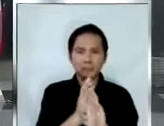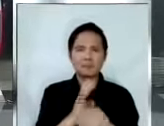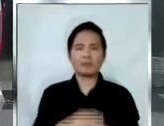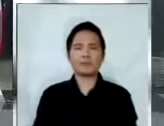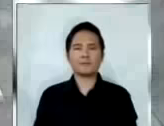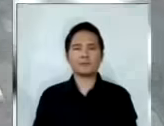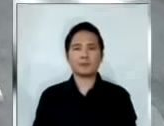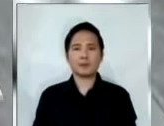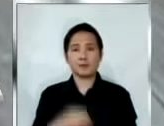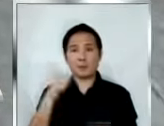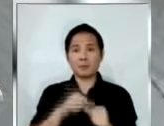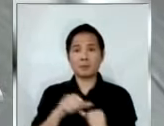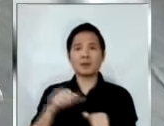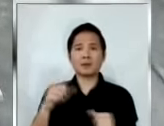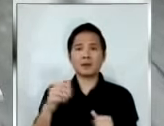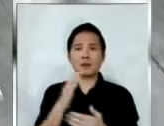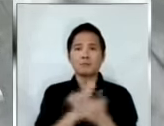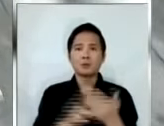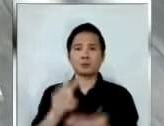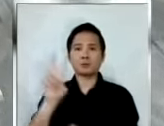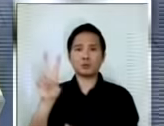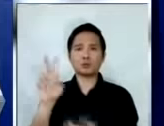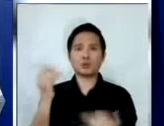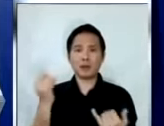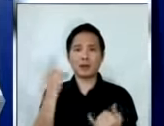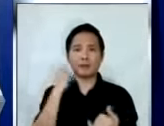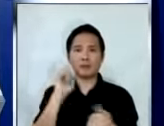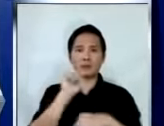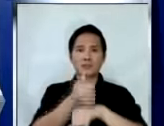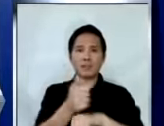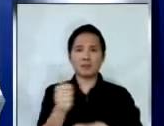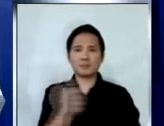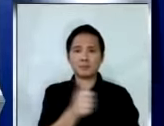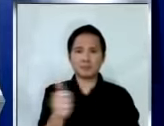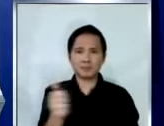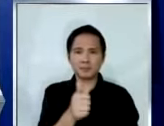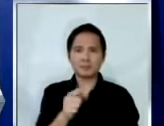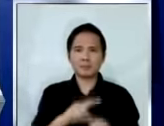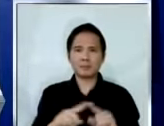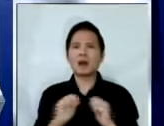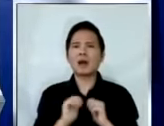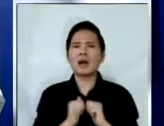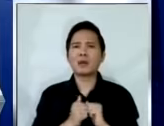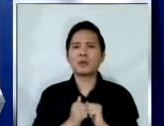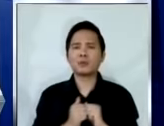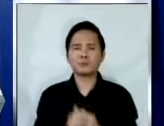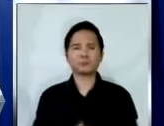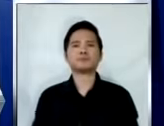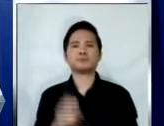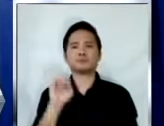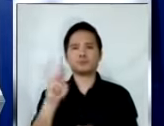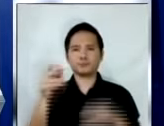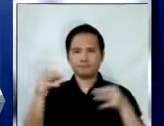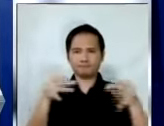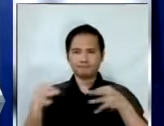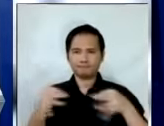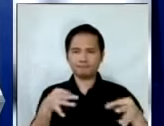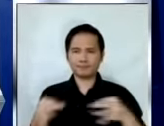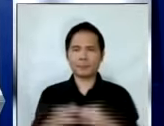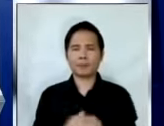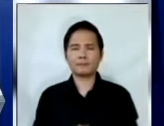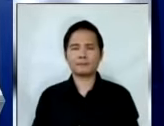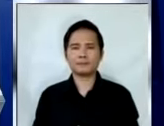ng mga provincial bus. Pero sa provincial bus, paano? Parang walang kinabukasan? Ay,